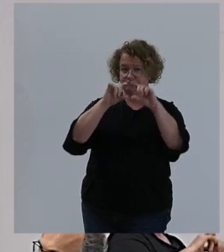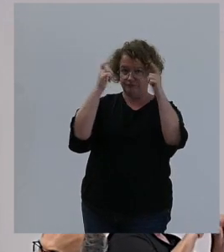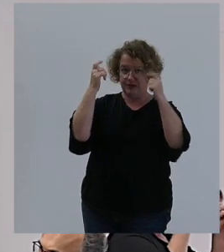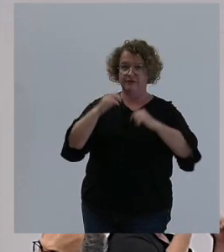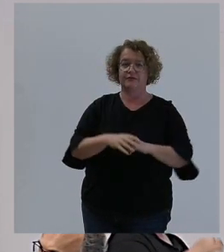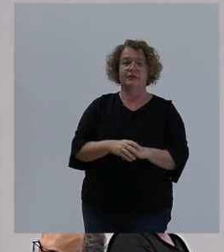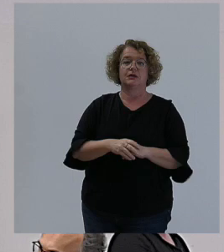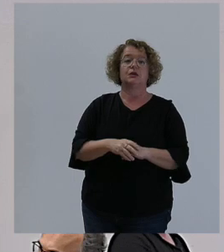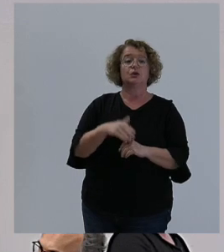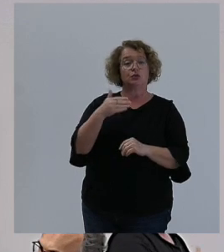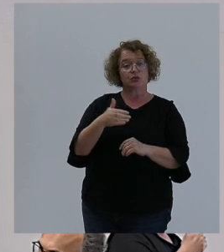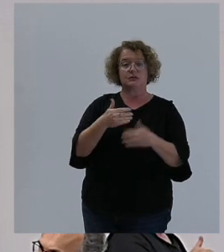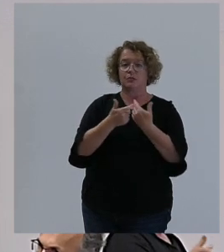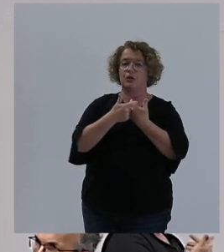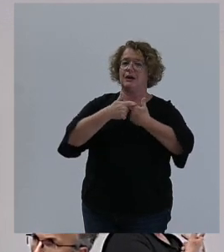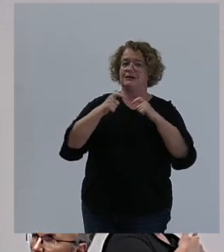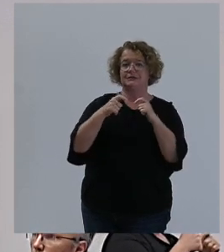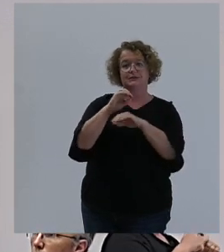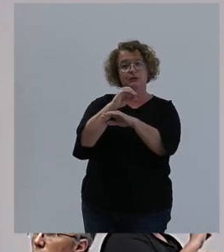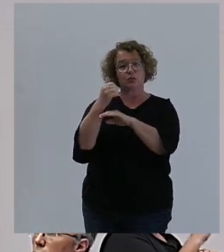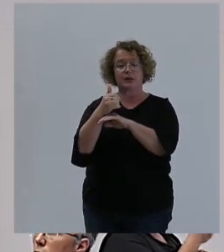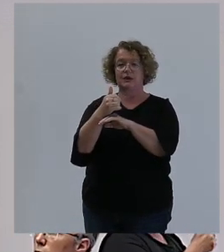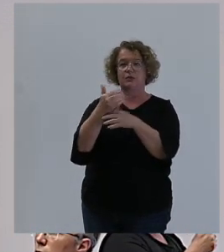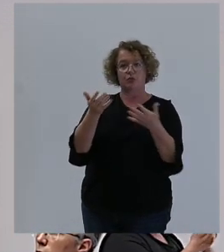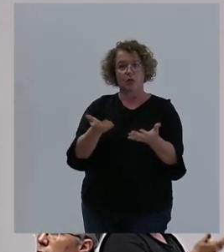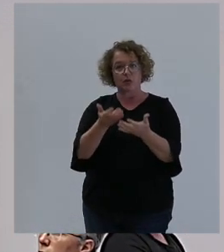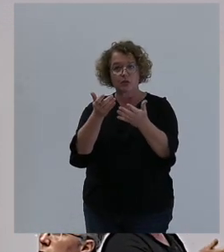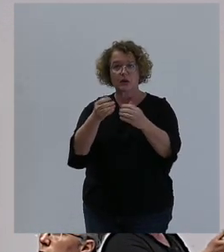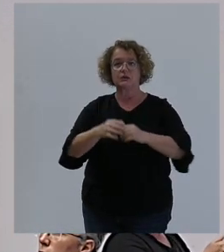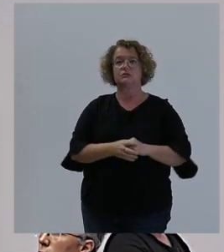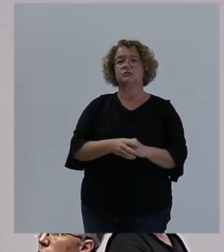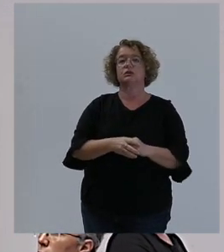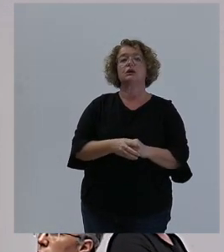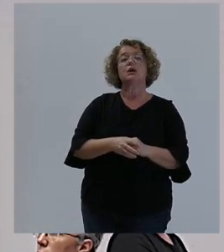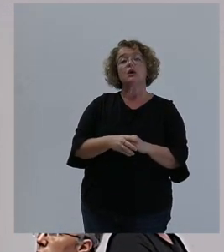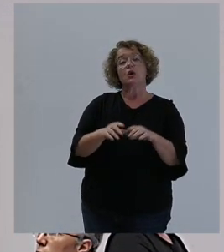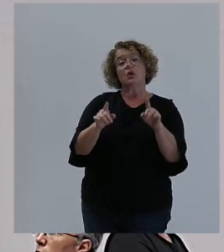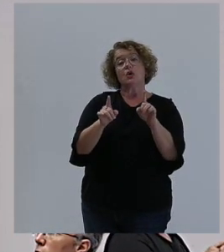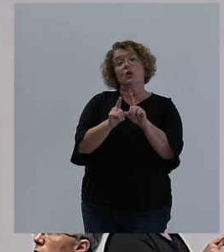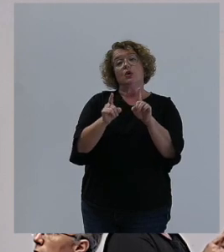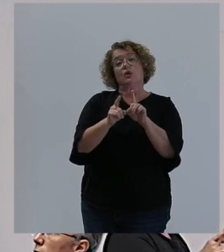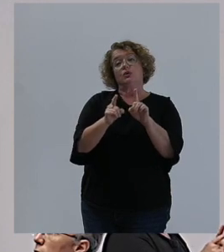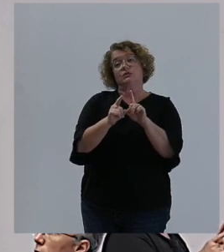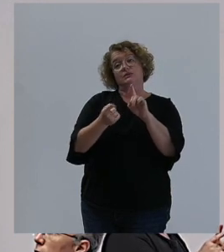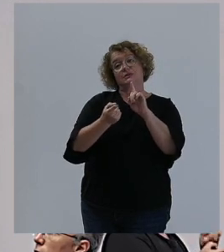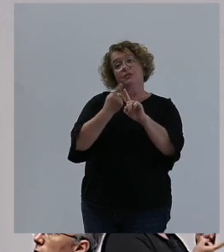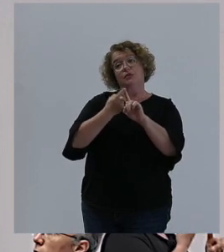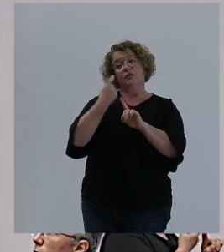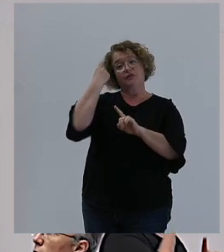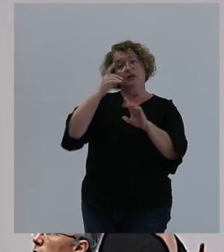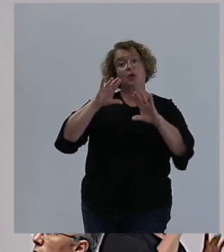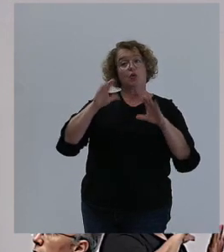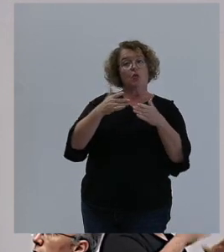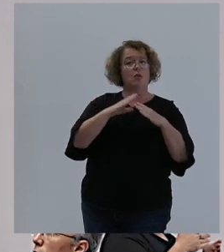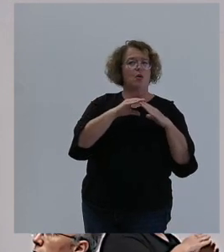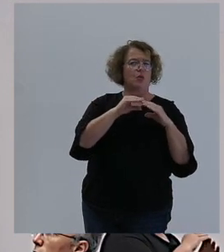faut faciliter cette accessibilité du numérique, et de façon plus globale, je pense qu'on a à repenser l'accessibilité numérique de